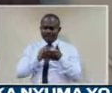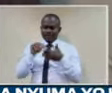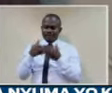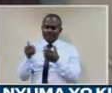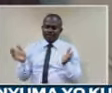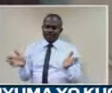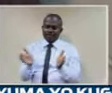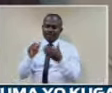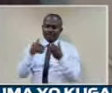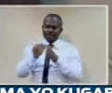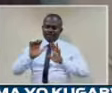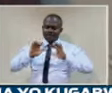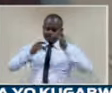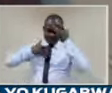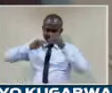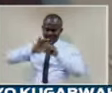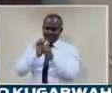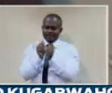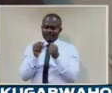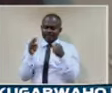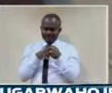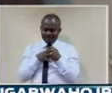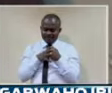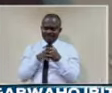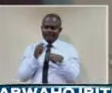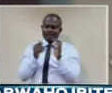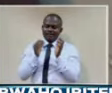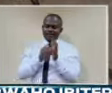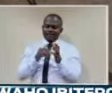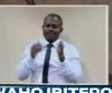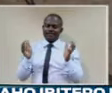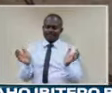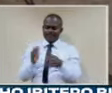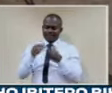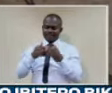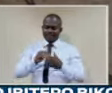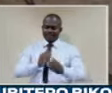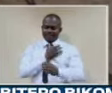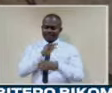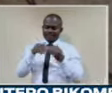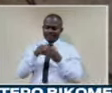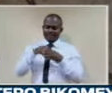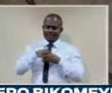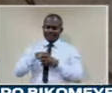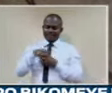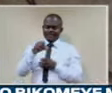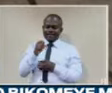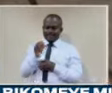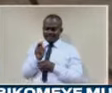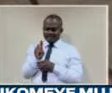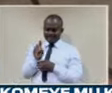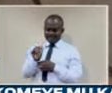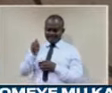akangurira abaturanyi be kwirinda COVID-19, anyuzamo ariko akanabasusurutsa mu muziki ucurangirwa muri studio z'i